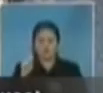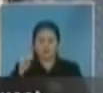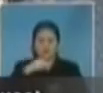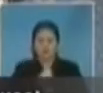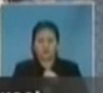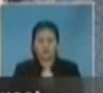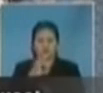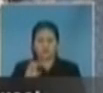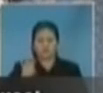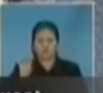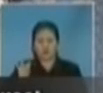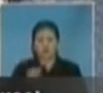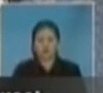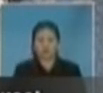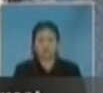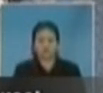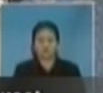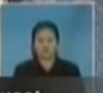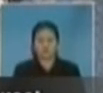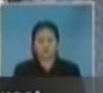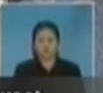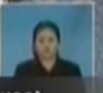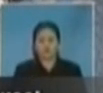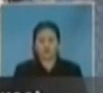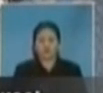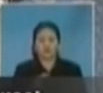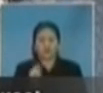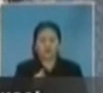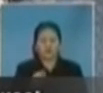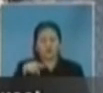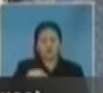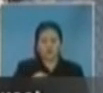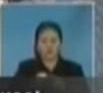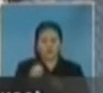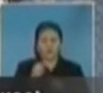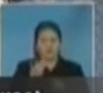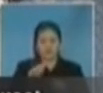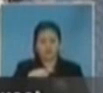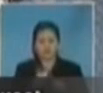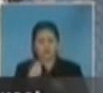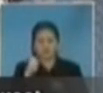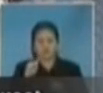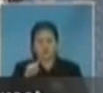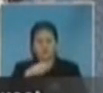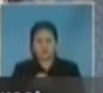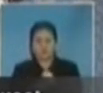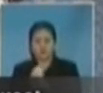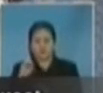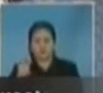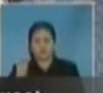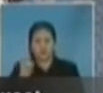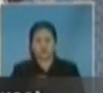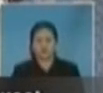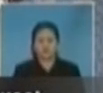ที่ปปช.เป็นผู้ร้องที่ประชุมก็ได้แจ้งเรื่องการแต่งตั้งสมาชิกสนช.ขึ้นมาใหม่อีก3คนในวันนี้คือพล